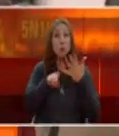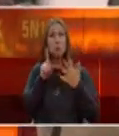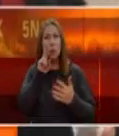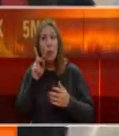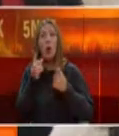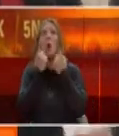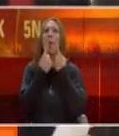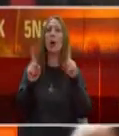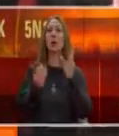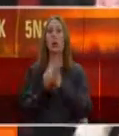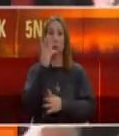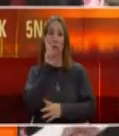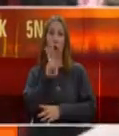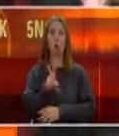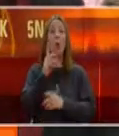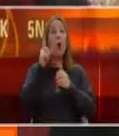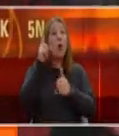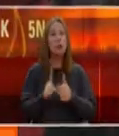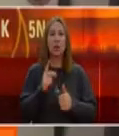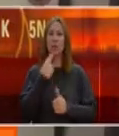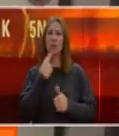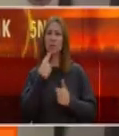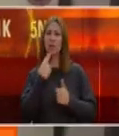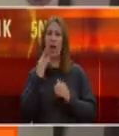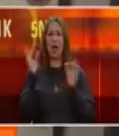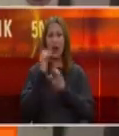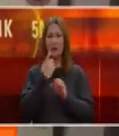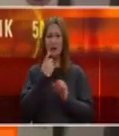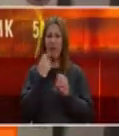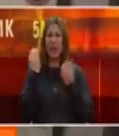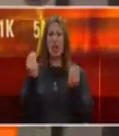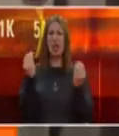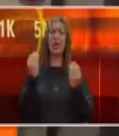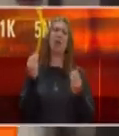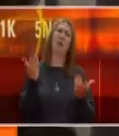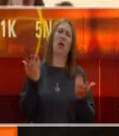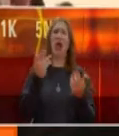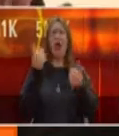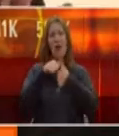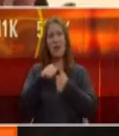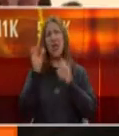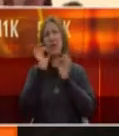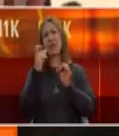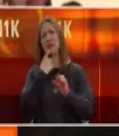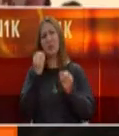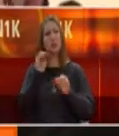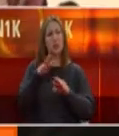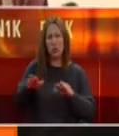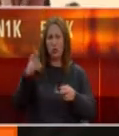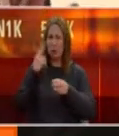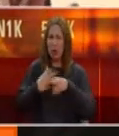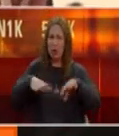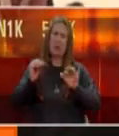farkındalıklar yarattığımızı görüyoruz. Çünkü öncesinde kadınlar işte erken yaşta evlilik iyidir. Erken yaşta evlenelim, çoluk